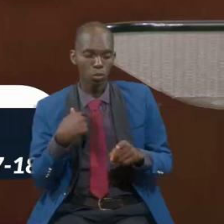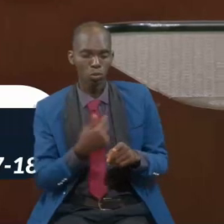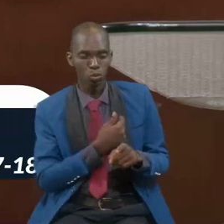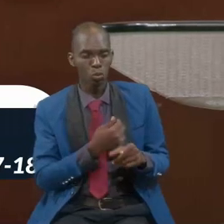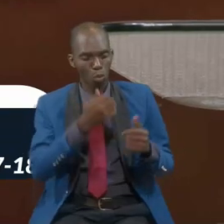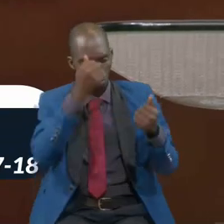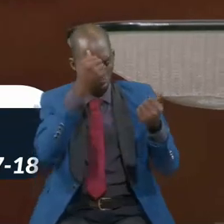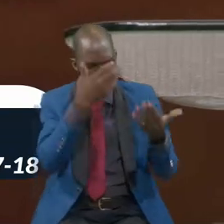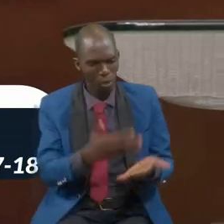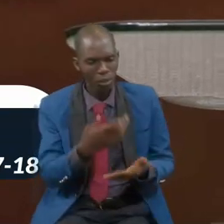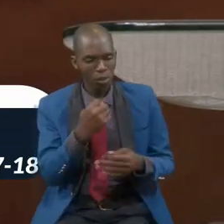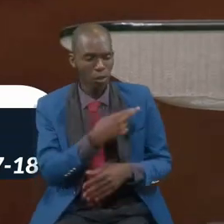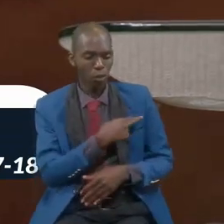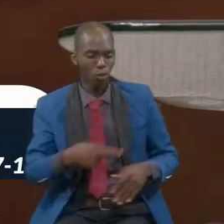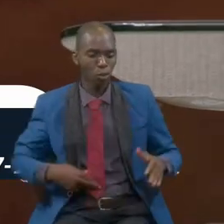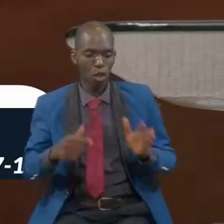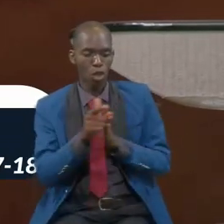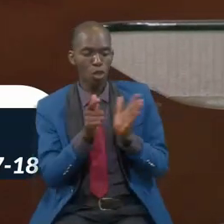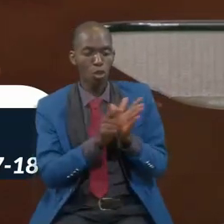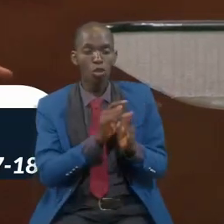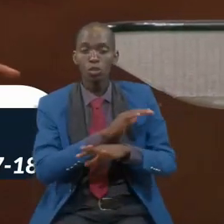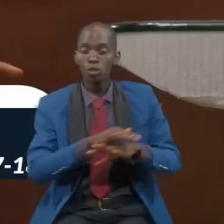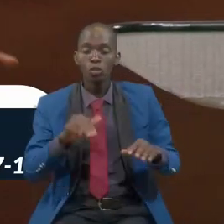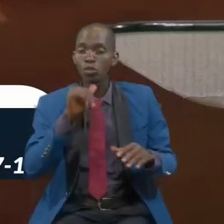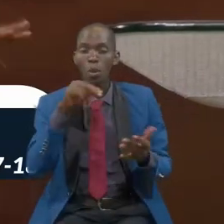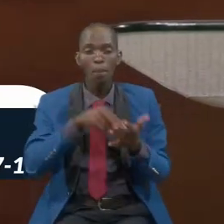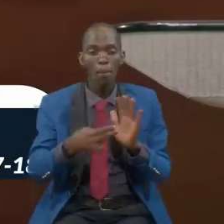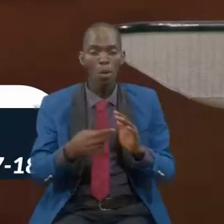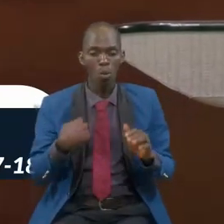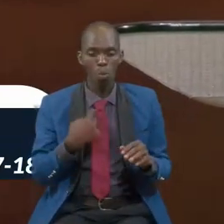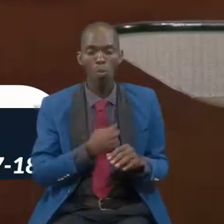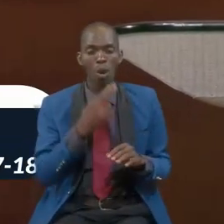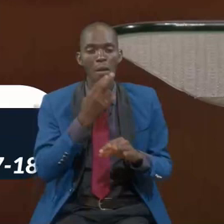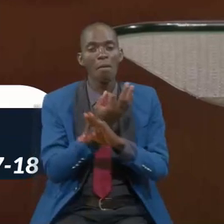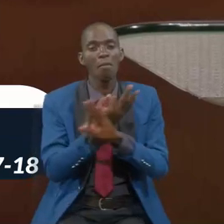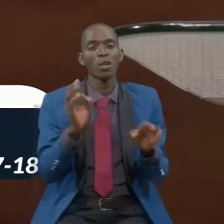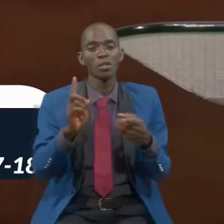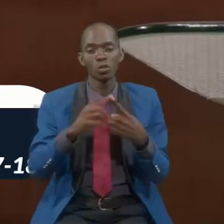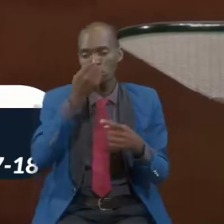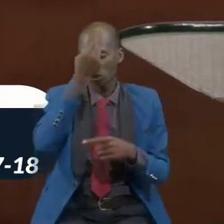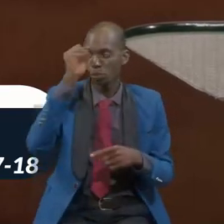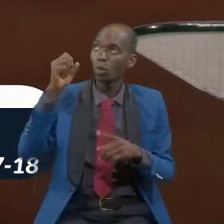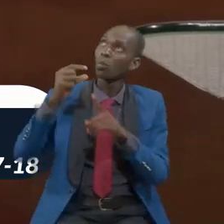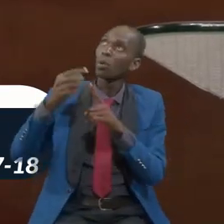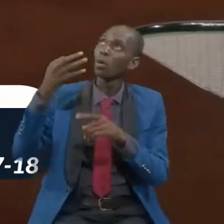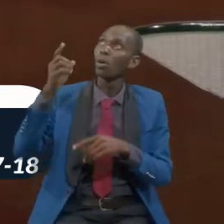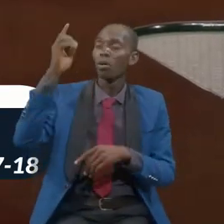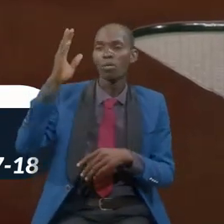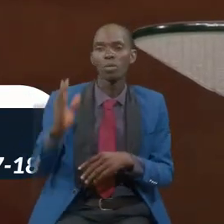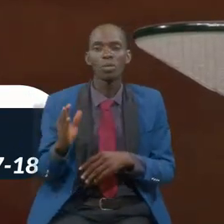accomplissions la loi royale ne veut pas dire que nous allons désobéir à la Parole de